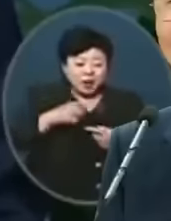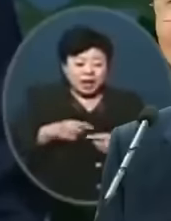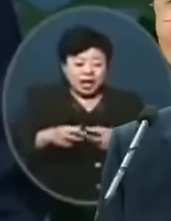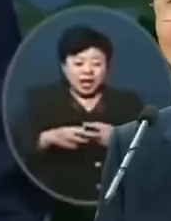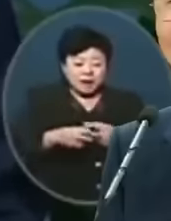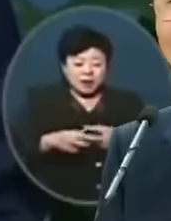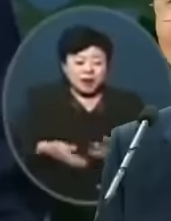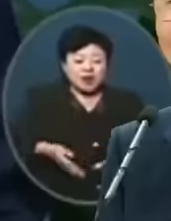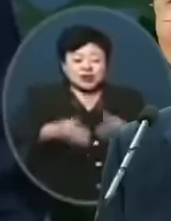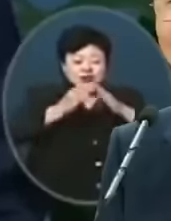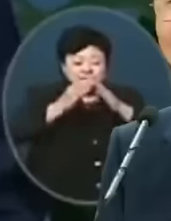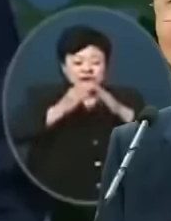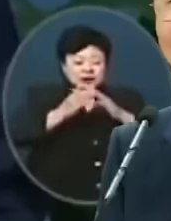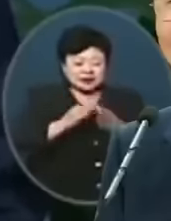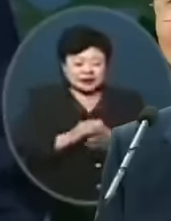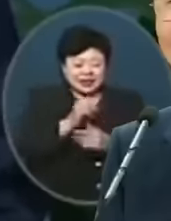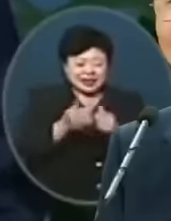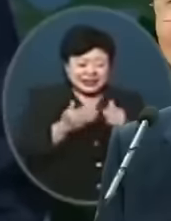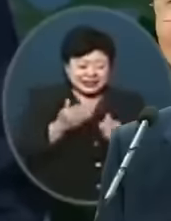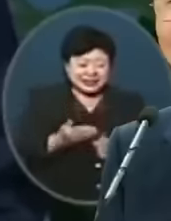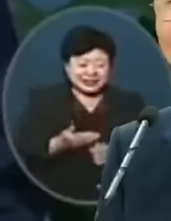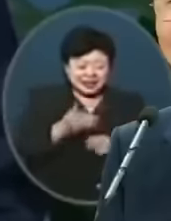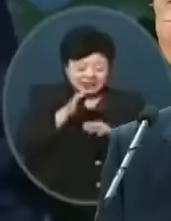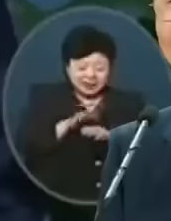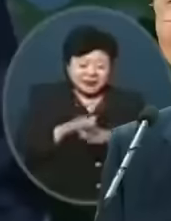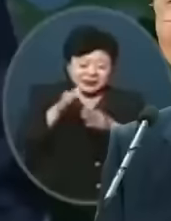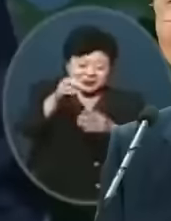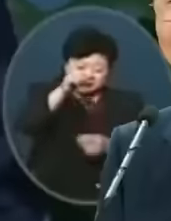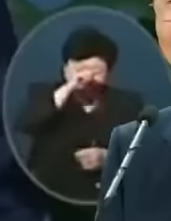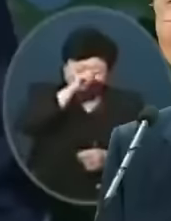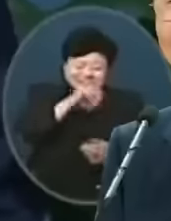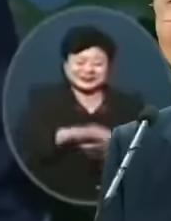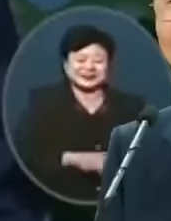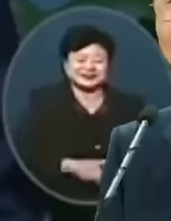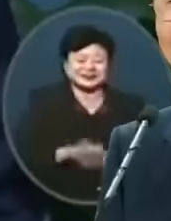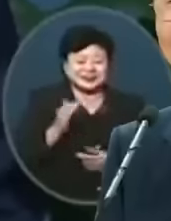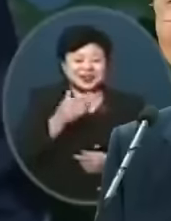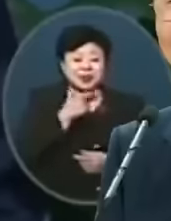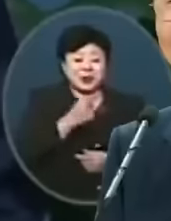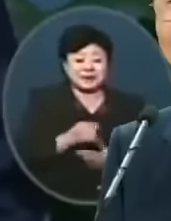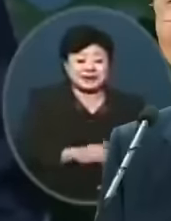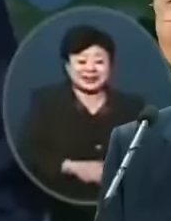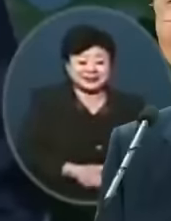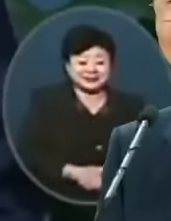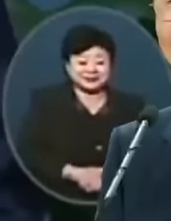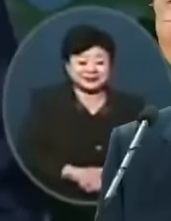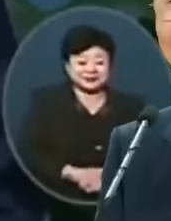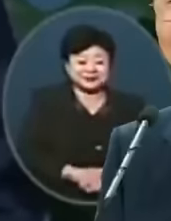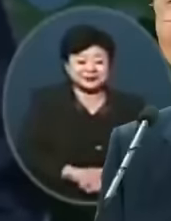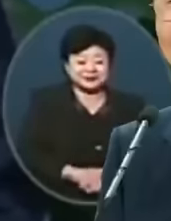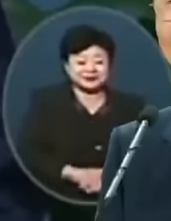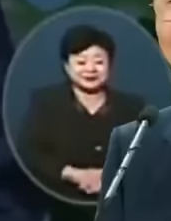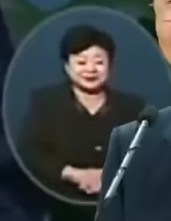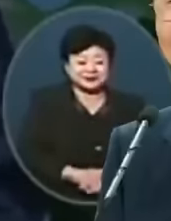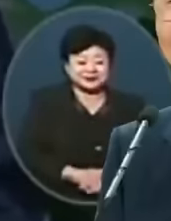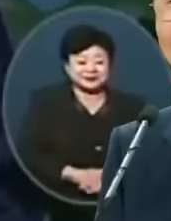건축이 완성된 것을 하나님 앞에 알려드려야 될 것인데 그렇게 되기를 바람하지 않습니다.